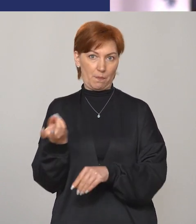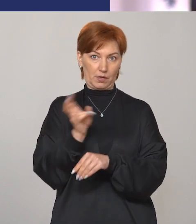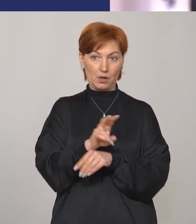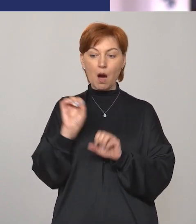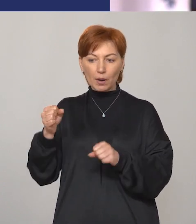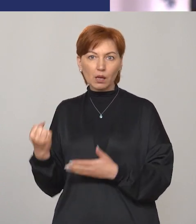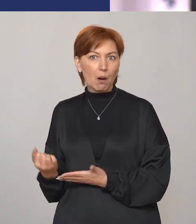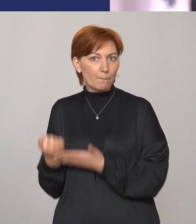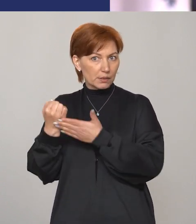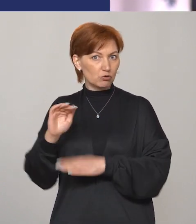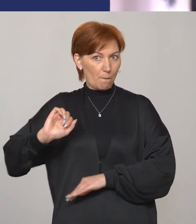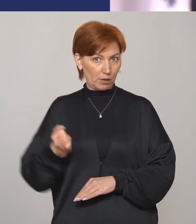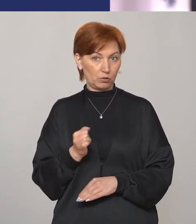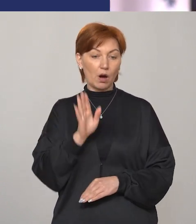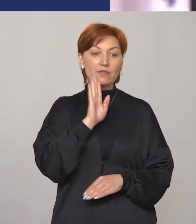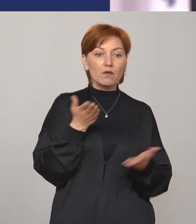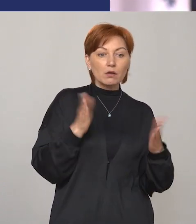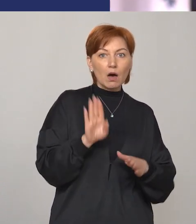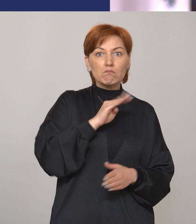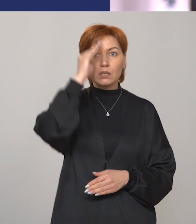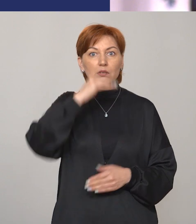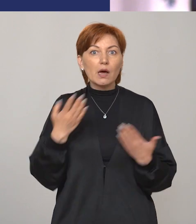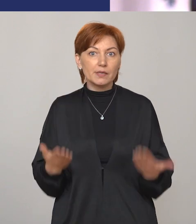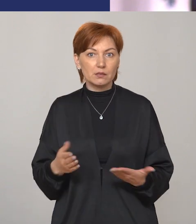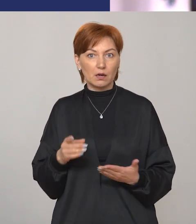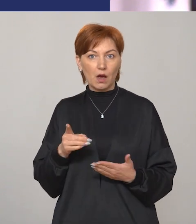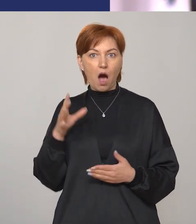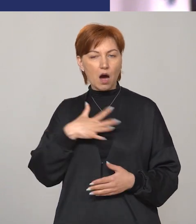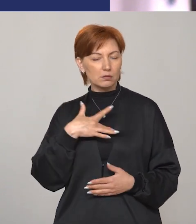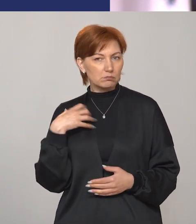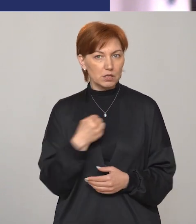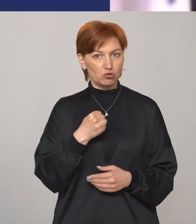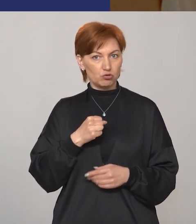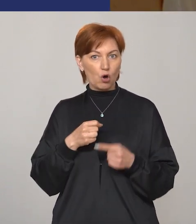поддержать подругу, а то девочка без родителей осталась, а держится любому взрослому в пример.